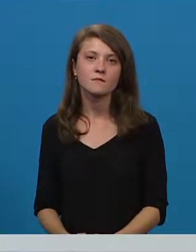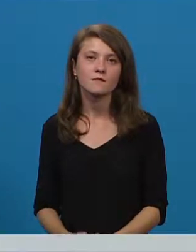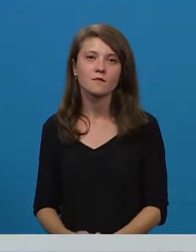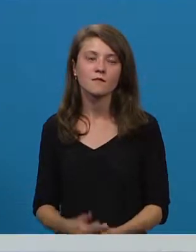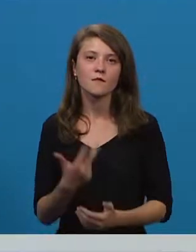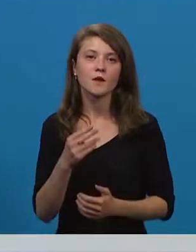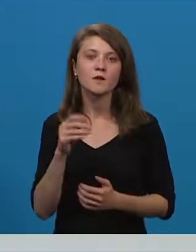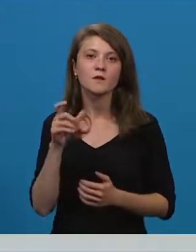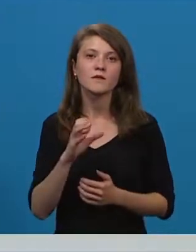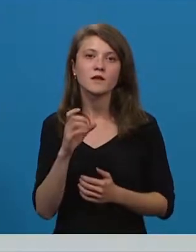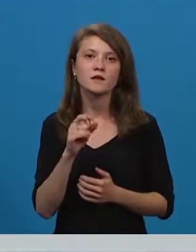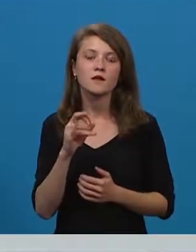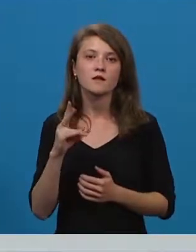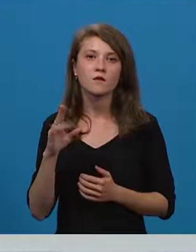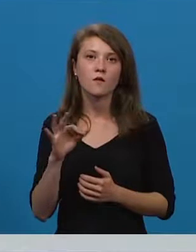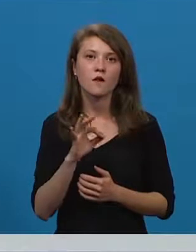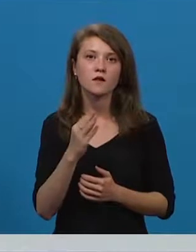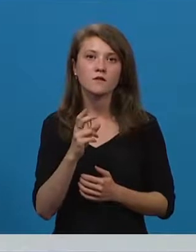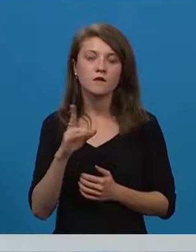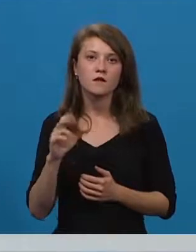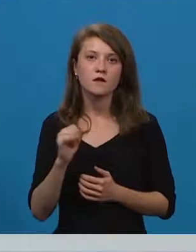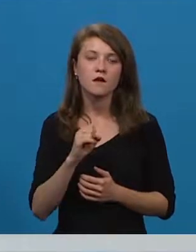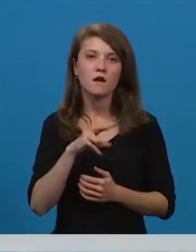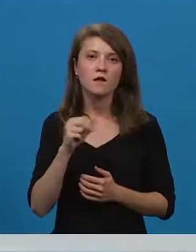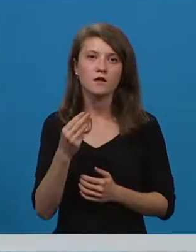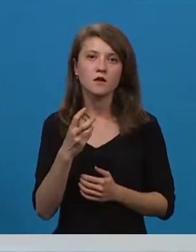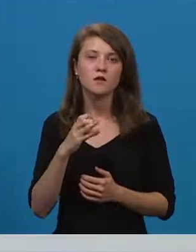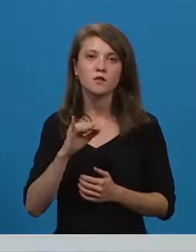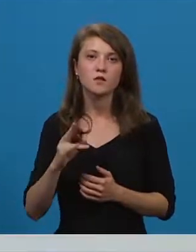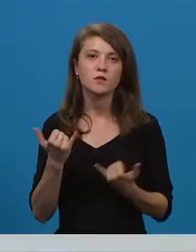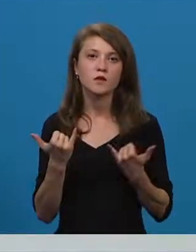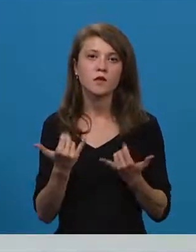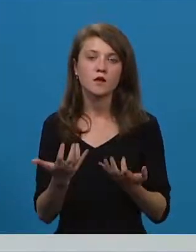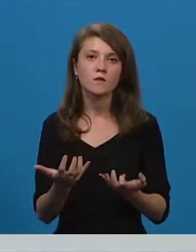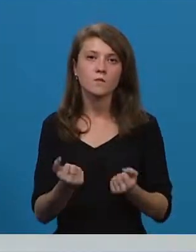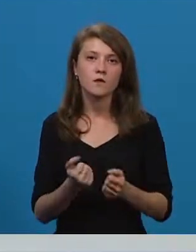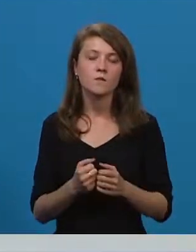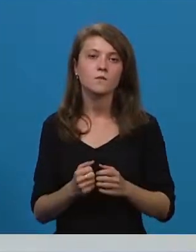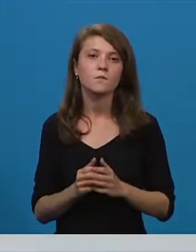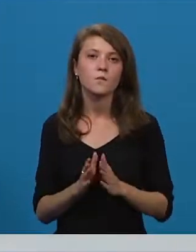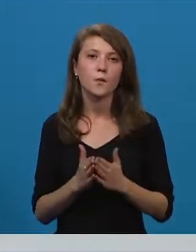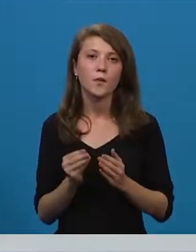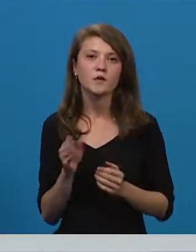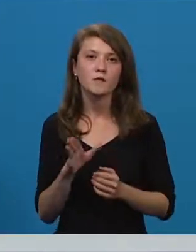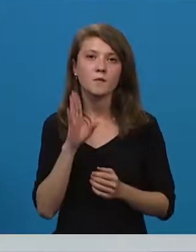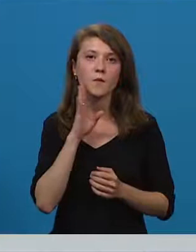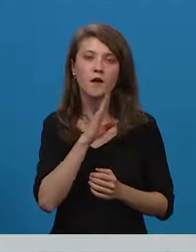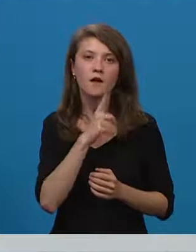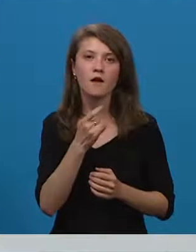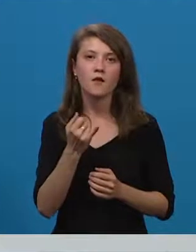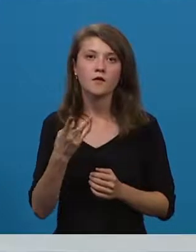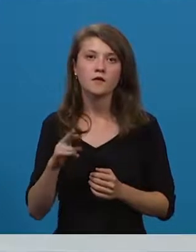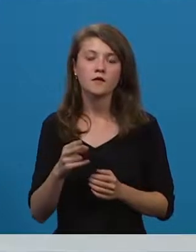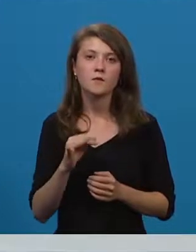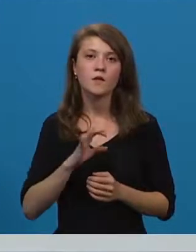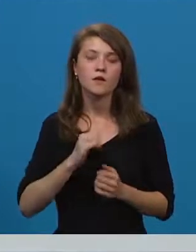Три житомирянки Світлана Захарченко, Олена Шмігельська та Алла Шелестюк сьогодні отримали посвідчення мати-героїня, медалі та по 20